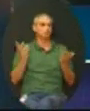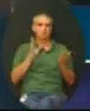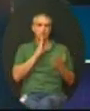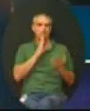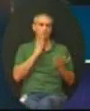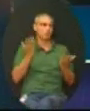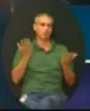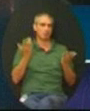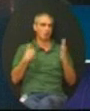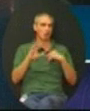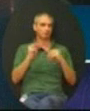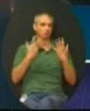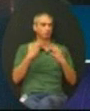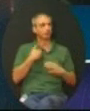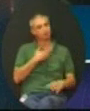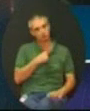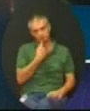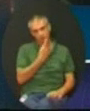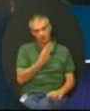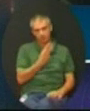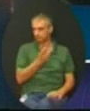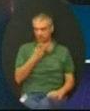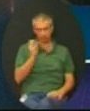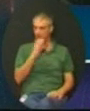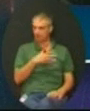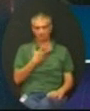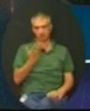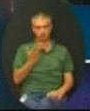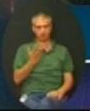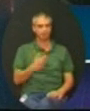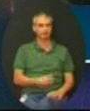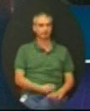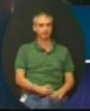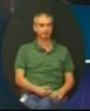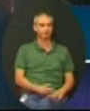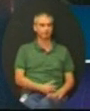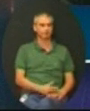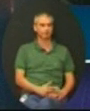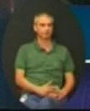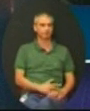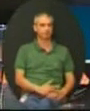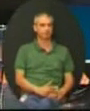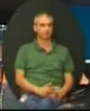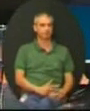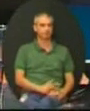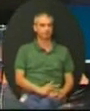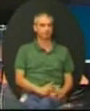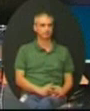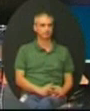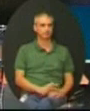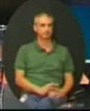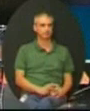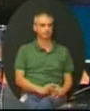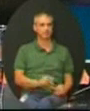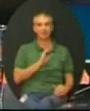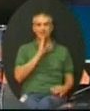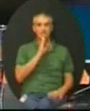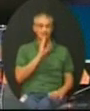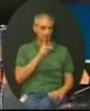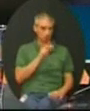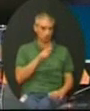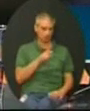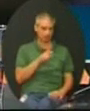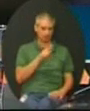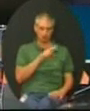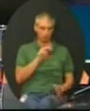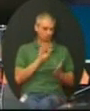בעיה לשים אולי רוב של 80. אני רגע רוצה להגיד לך דבר אחד. אי אפשר לבוא עם המסע על הגב כבר. הבעיה לתפיסתי היא באמת בנושא, אני חושב שזה